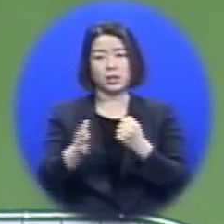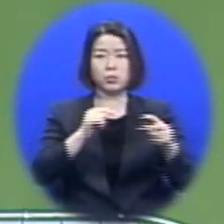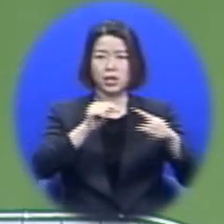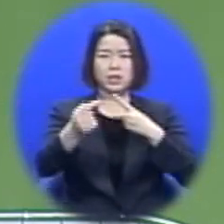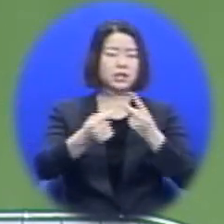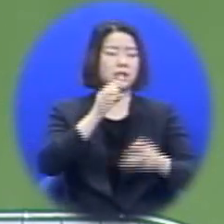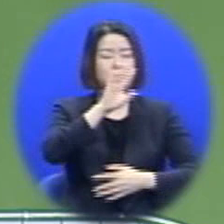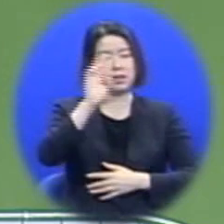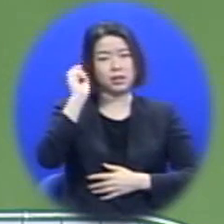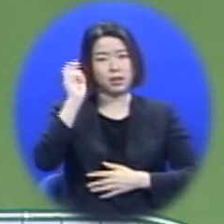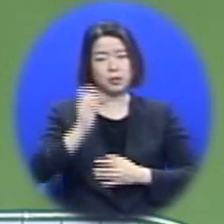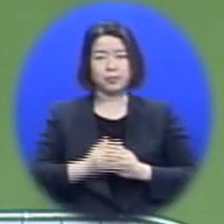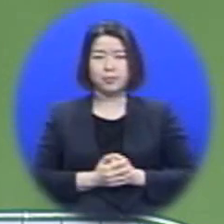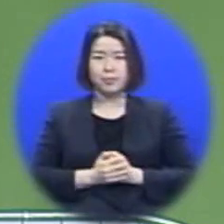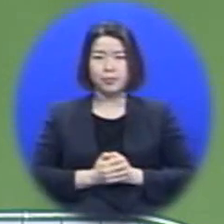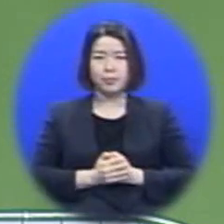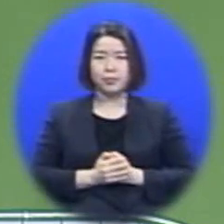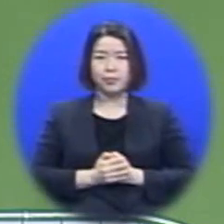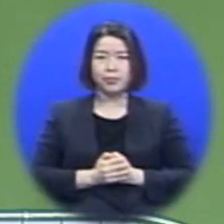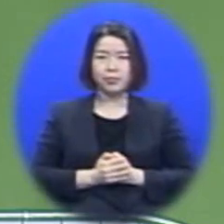거예요.